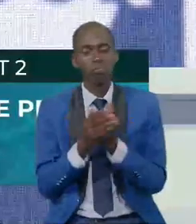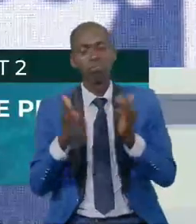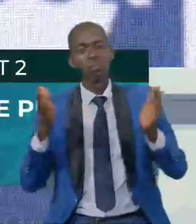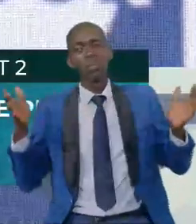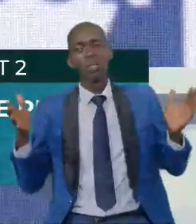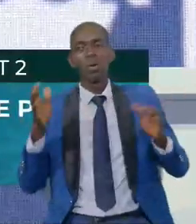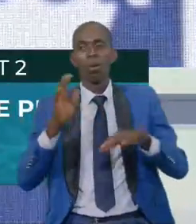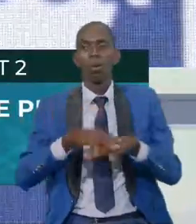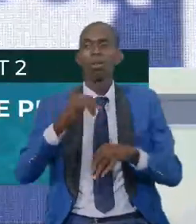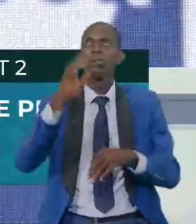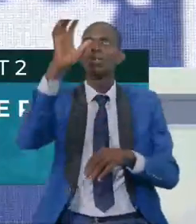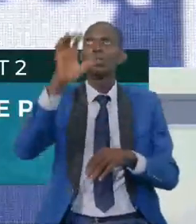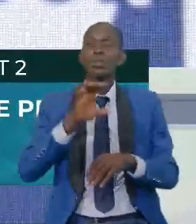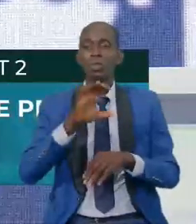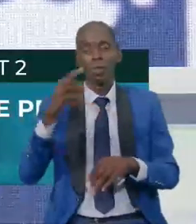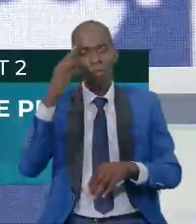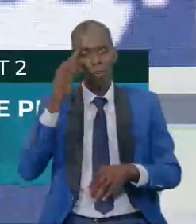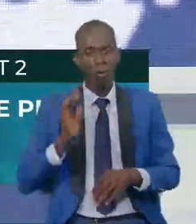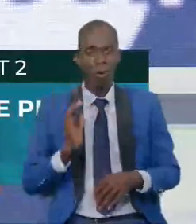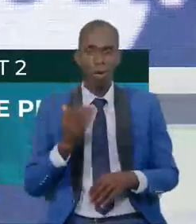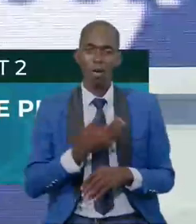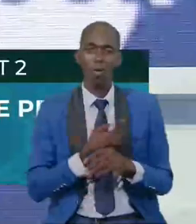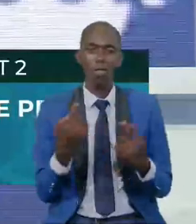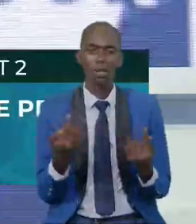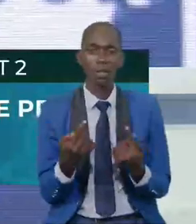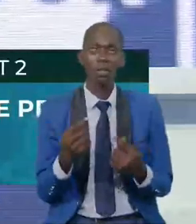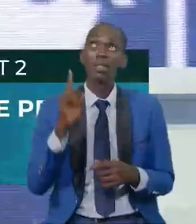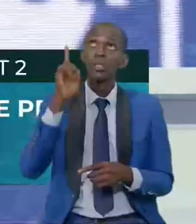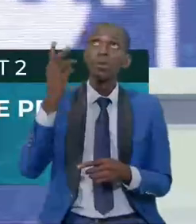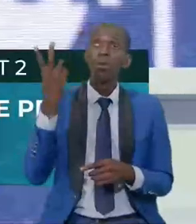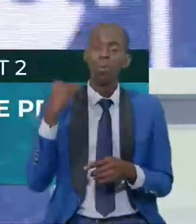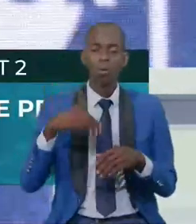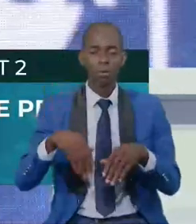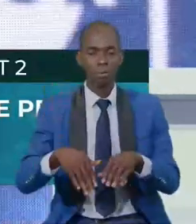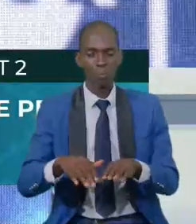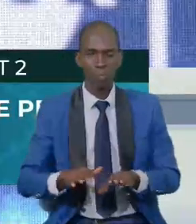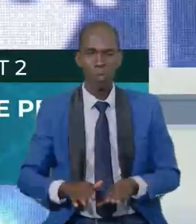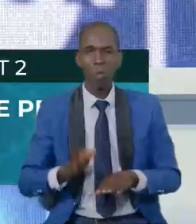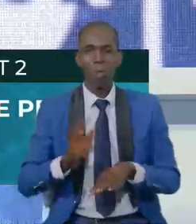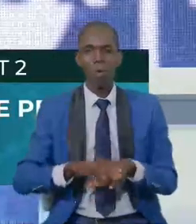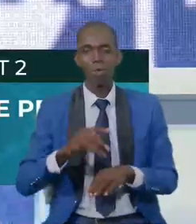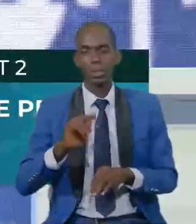Il était crucifié pour nos péchés. Il était enseveli.